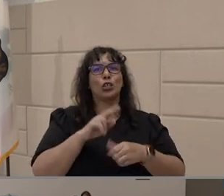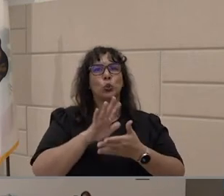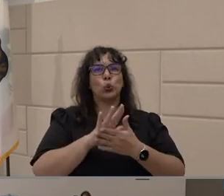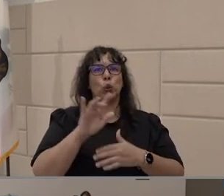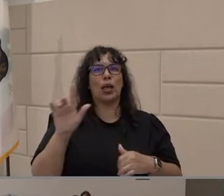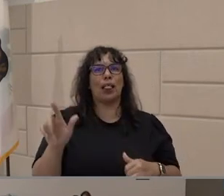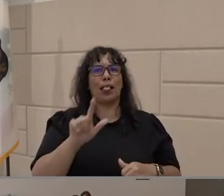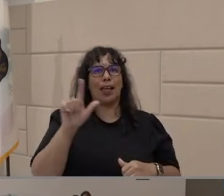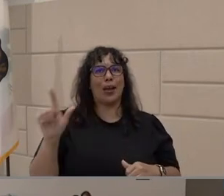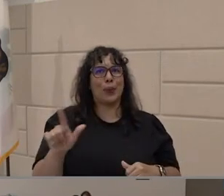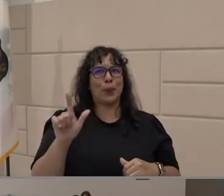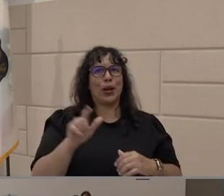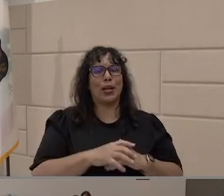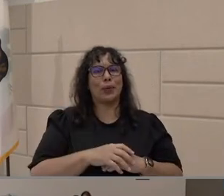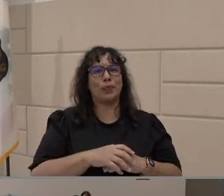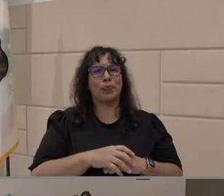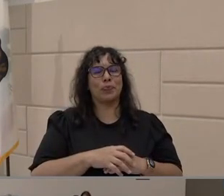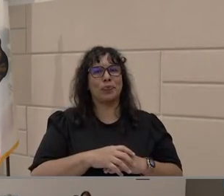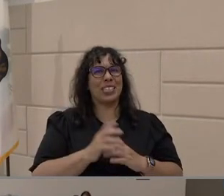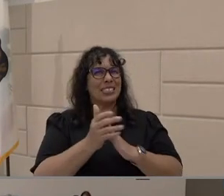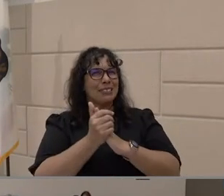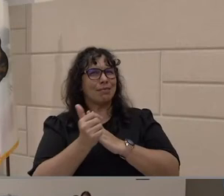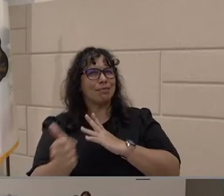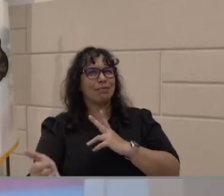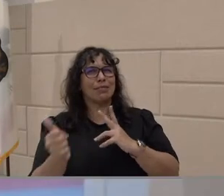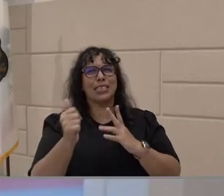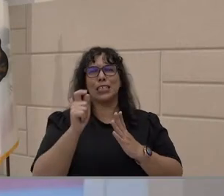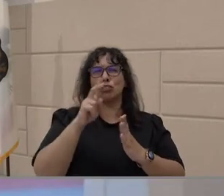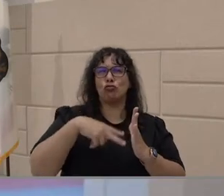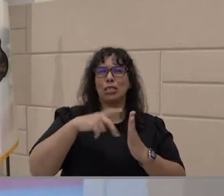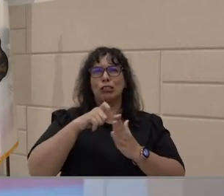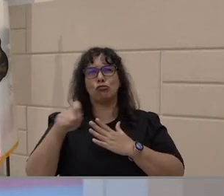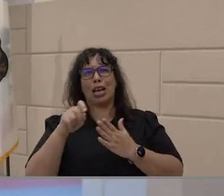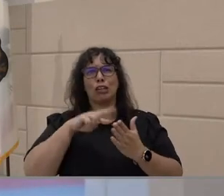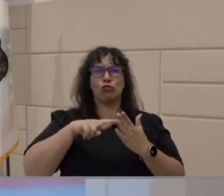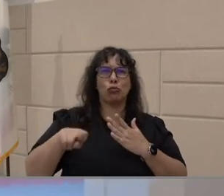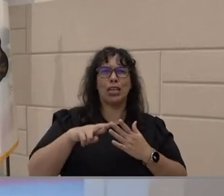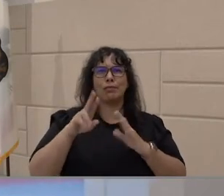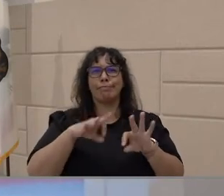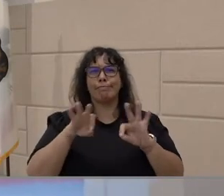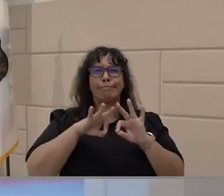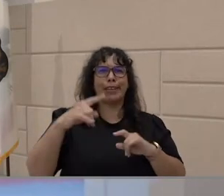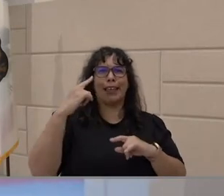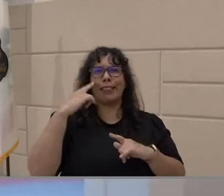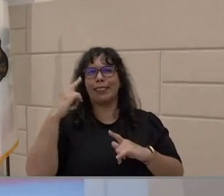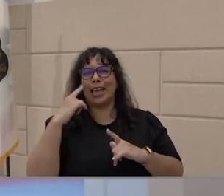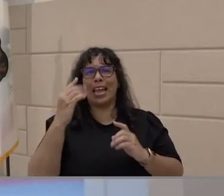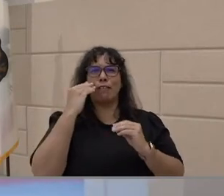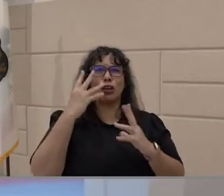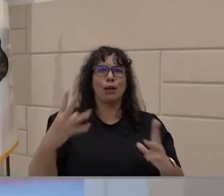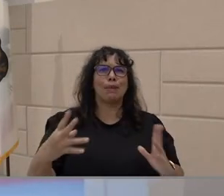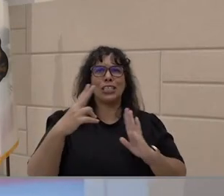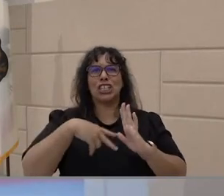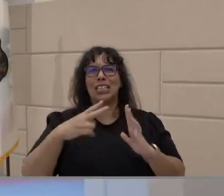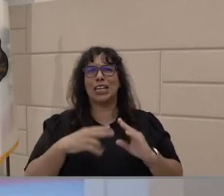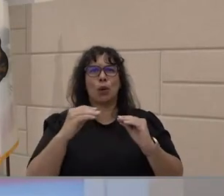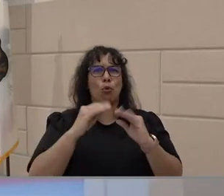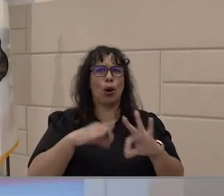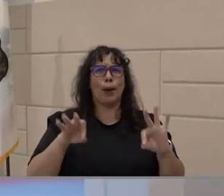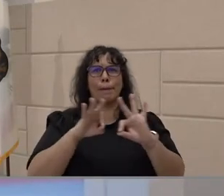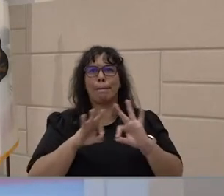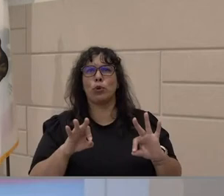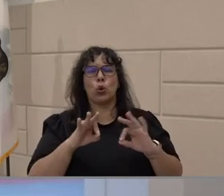សាលារៀនរបស់យើងមានការគ្រប់គ្រងជាទូទៅក្នុងផ្នែកការអាននិងការសរសេរនិងការវិភាគលម្អិ